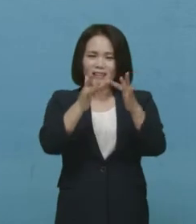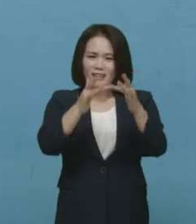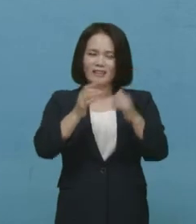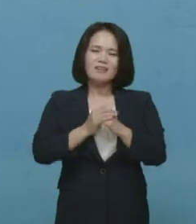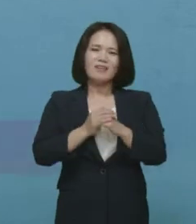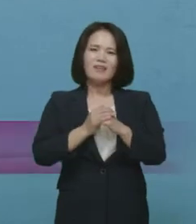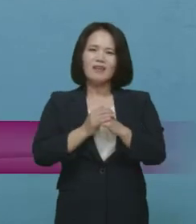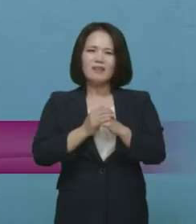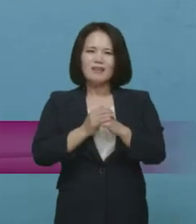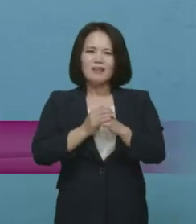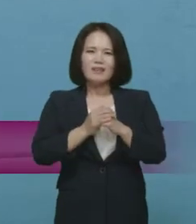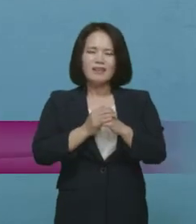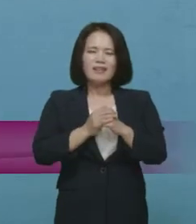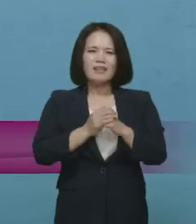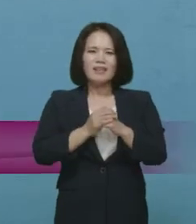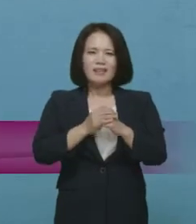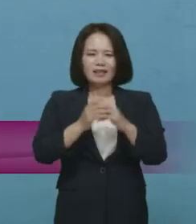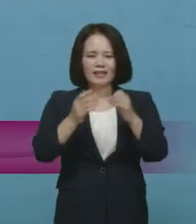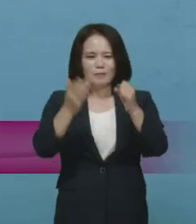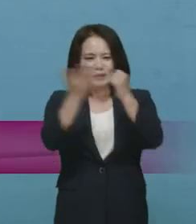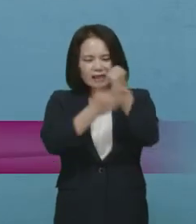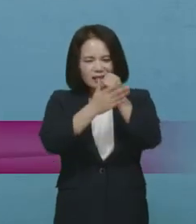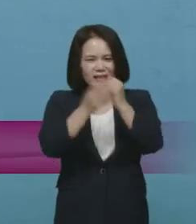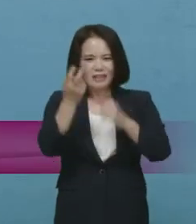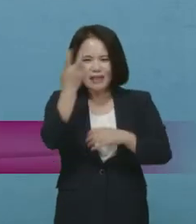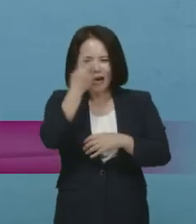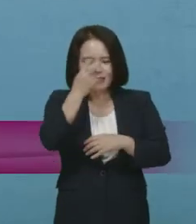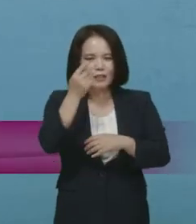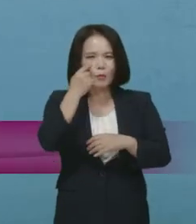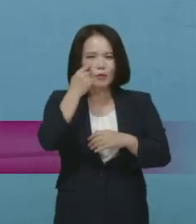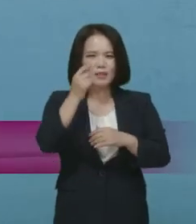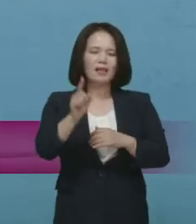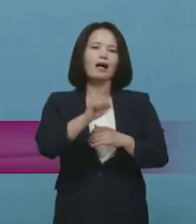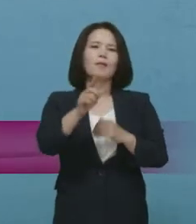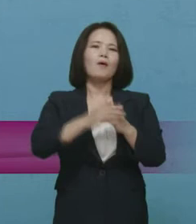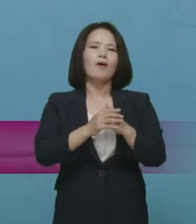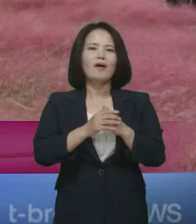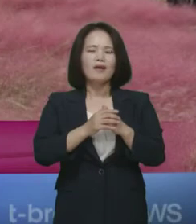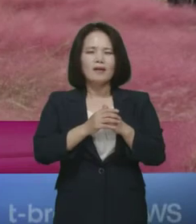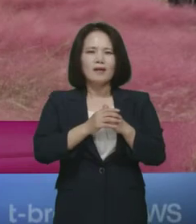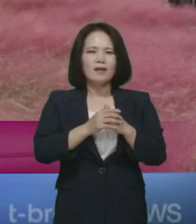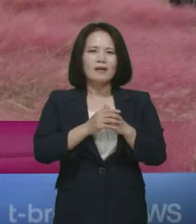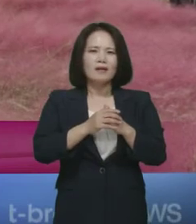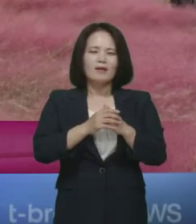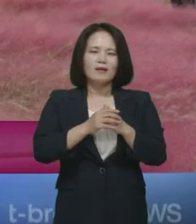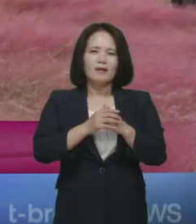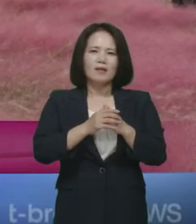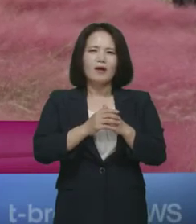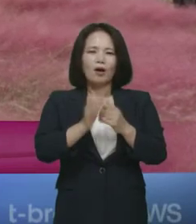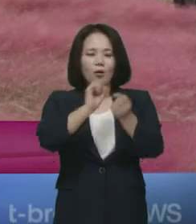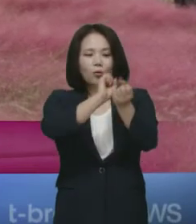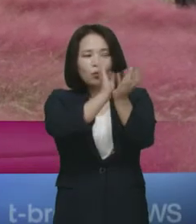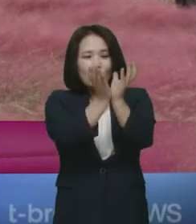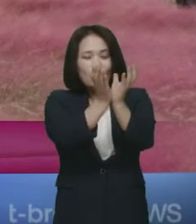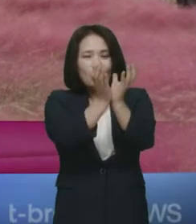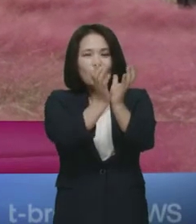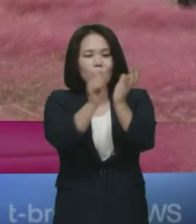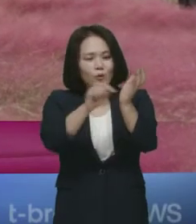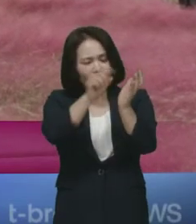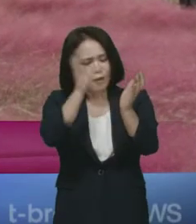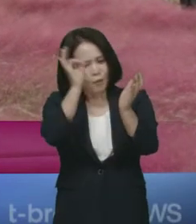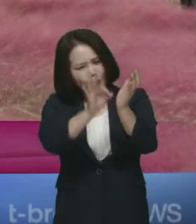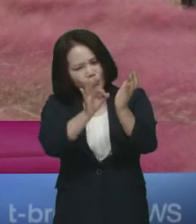검 죽어 검색해봤더니 요 예 아 분홍 억제로 도 불리는 핑 q 물리 인기가 좀 상당 하던데요 4 이 꽃이 주는 몽환적인